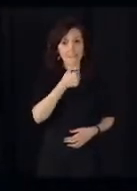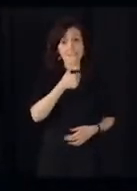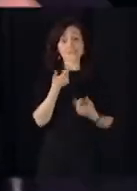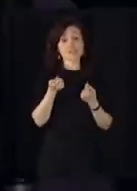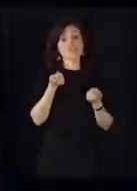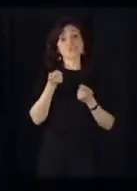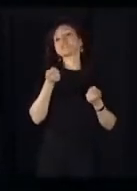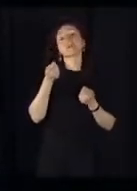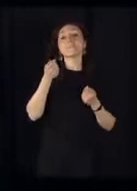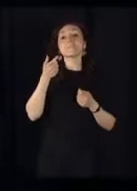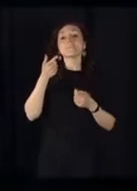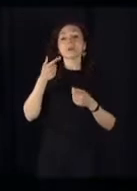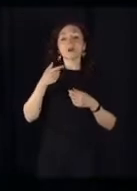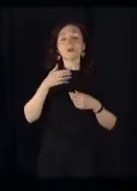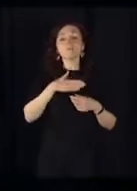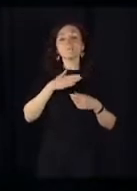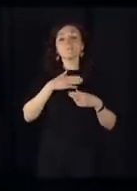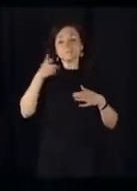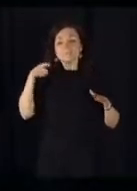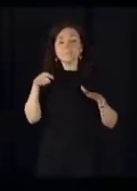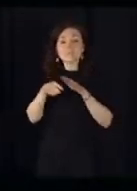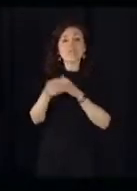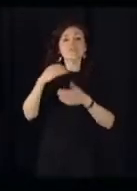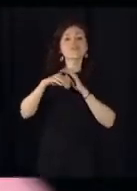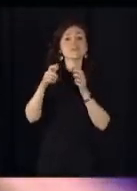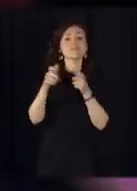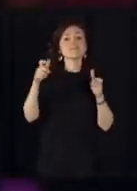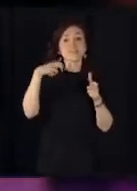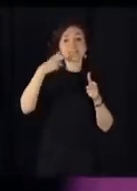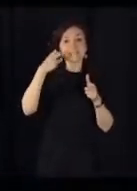SNCF. Je m'appelle Marianne.